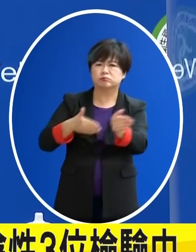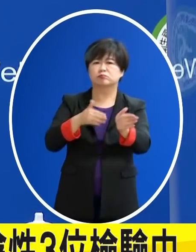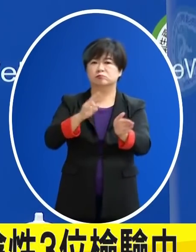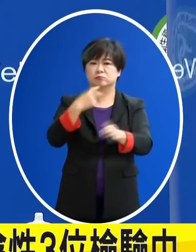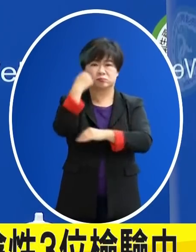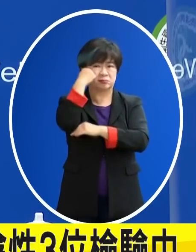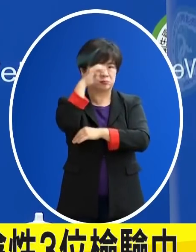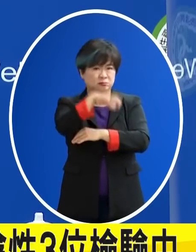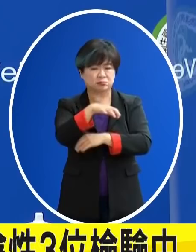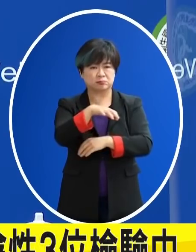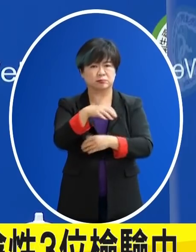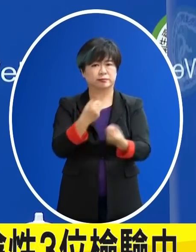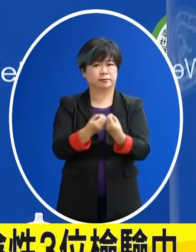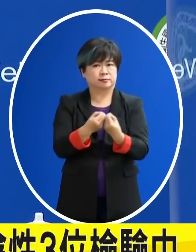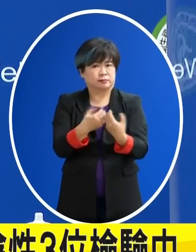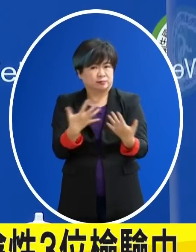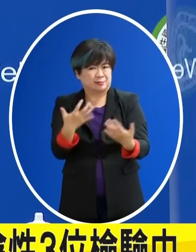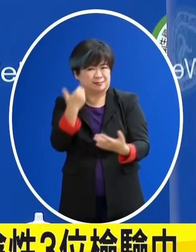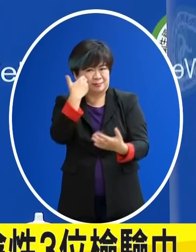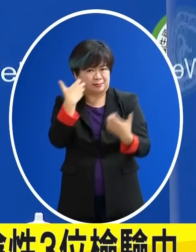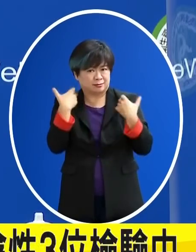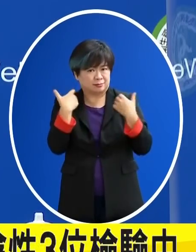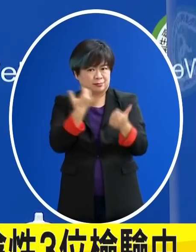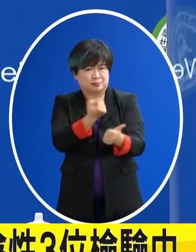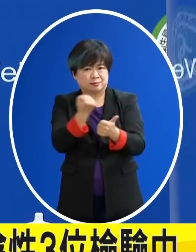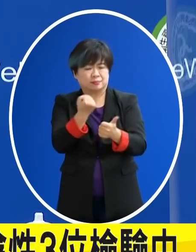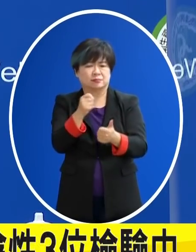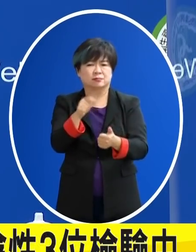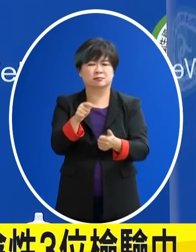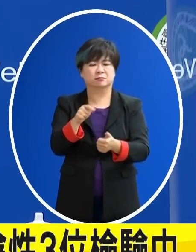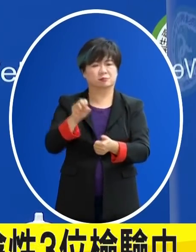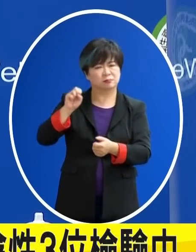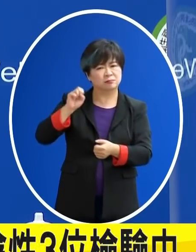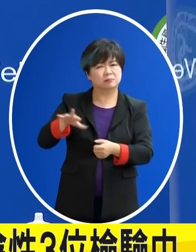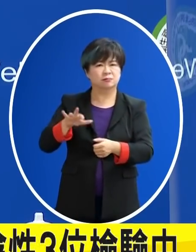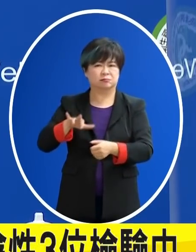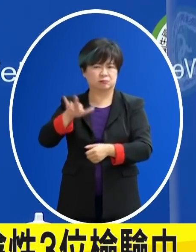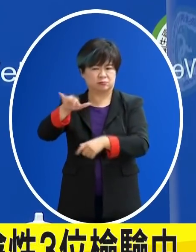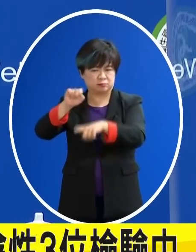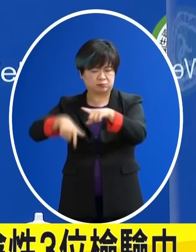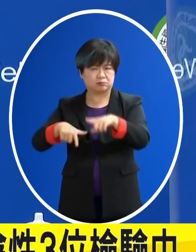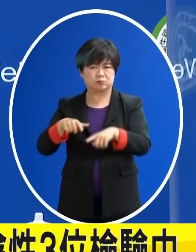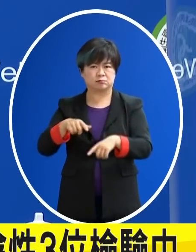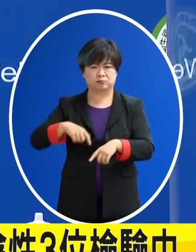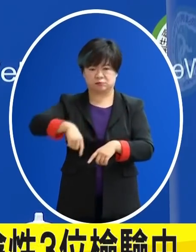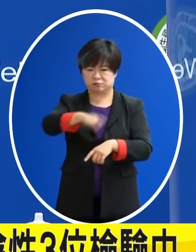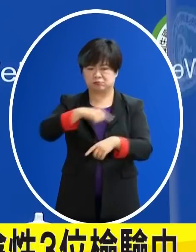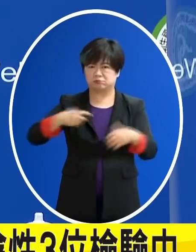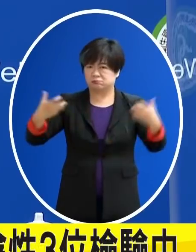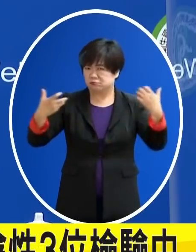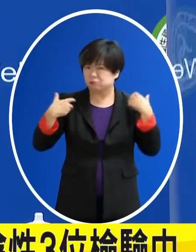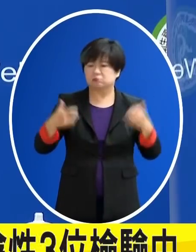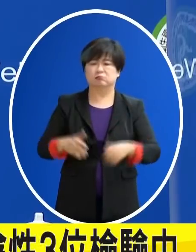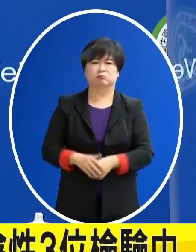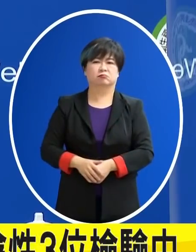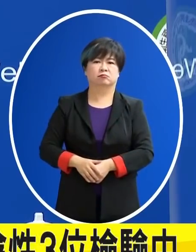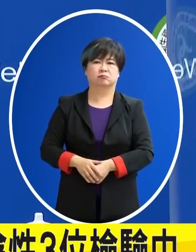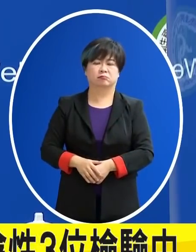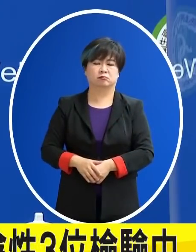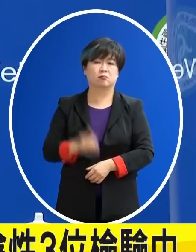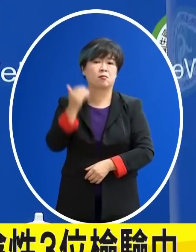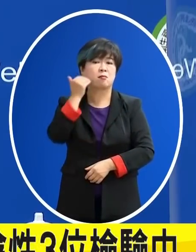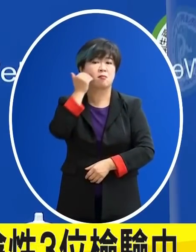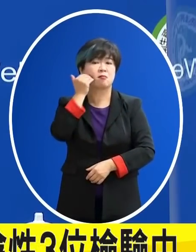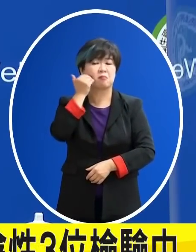住的时候的管理，那我们要求，航空公司要把这一块的责任担负起来，那如